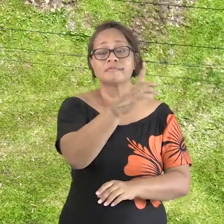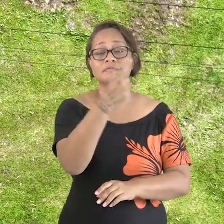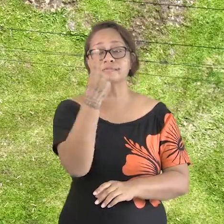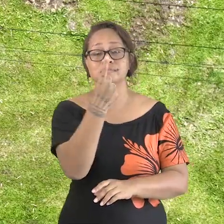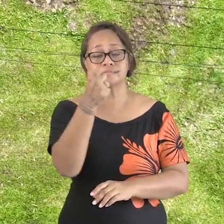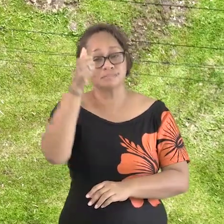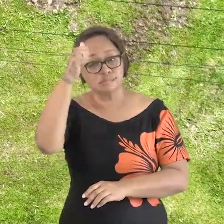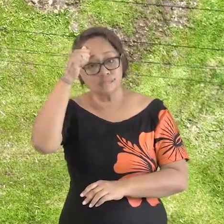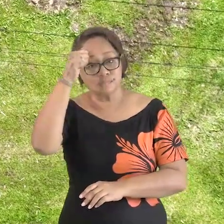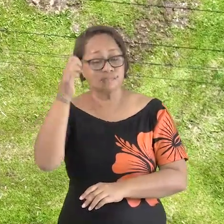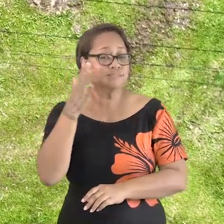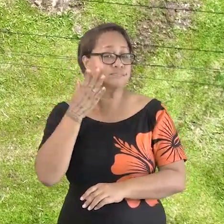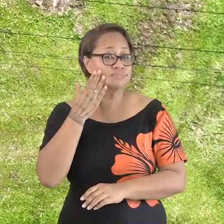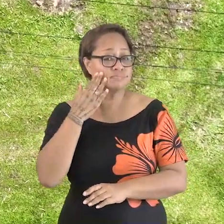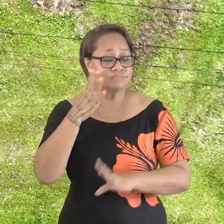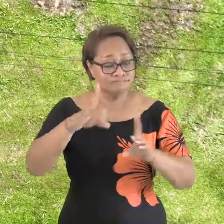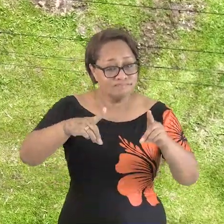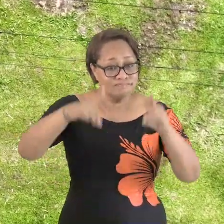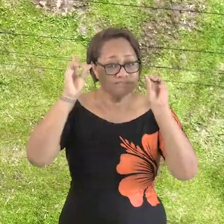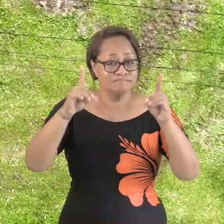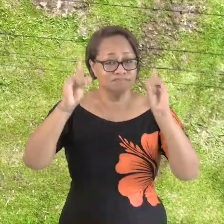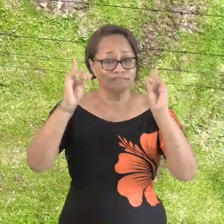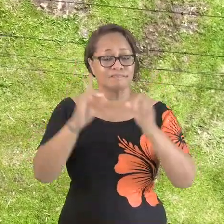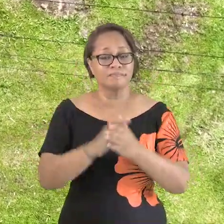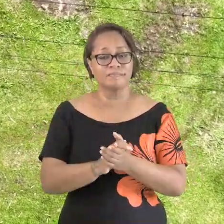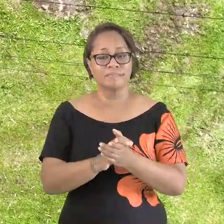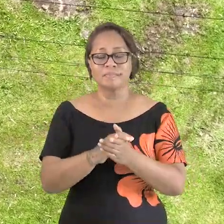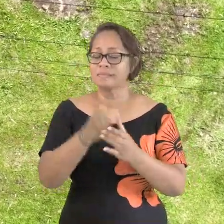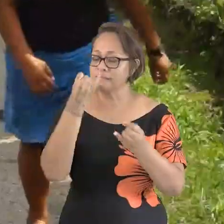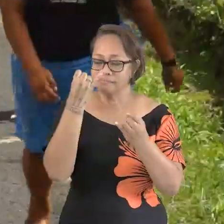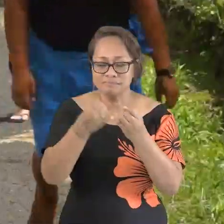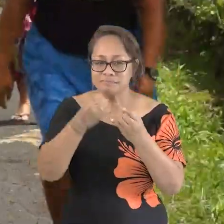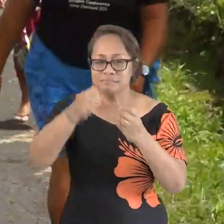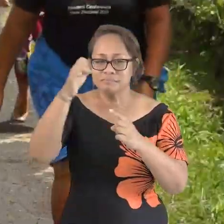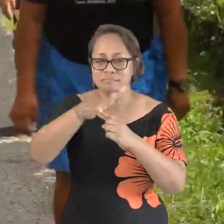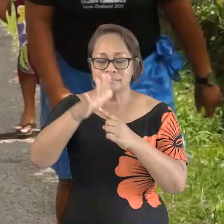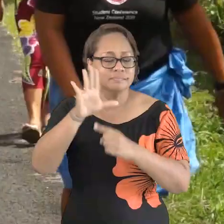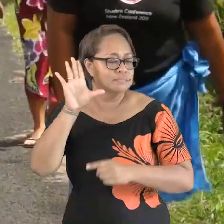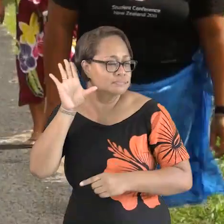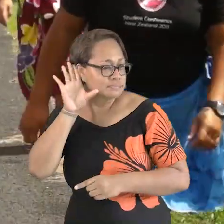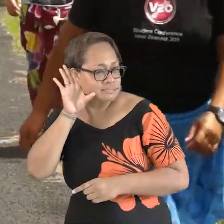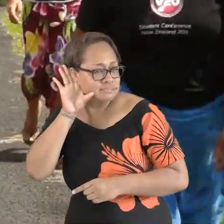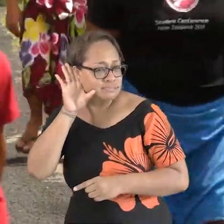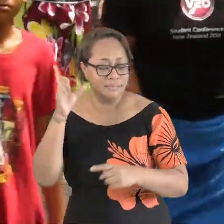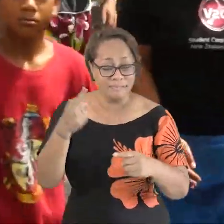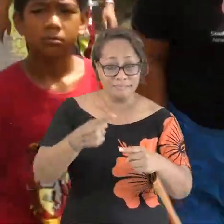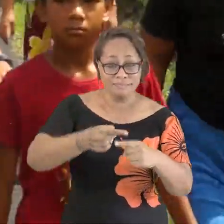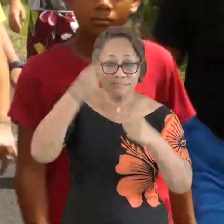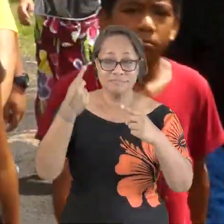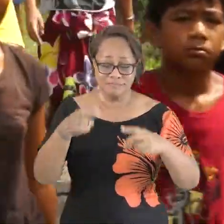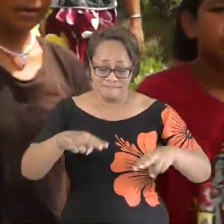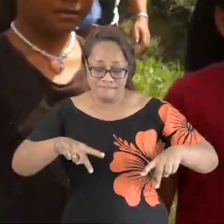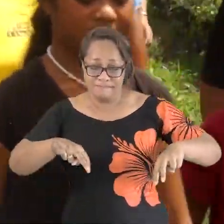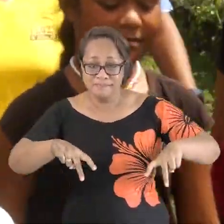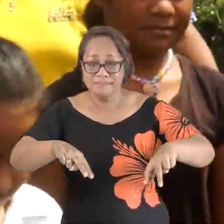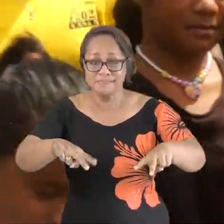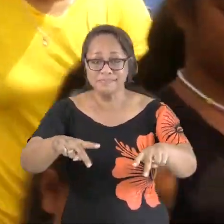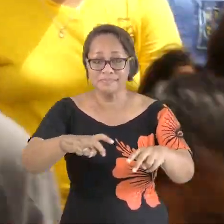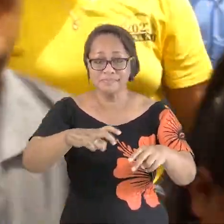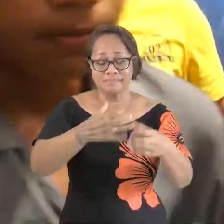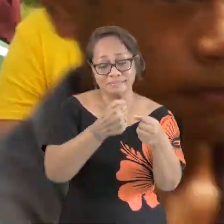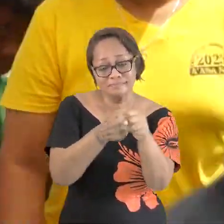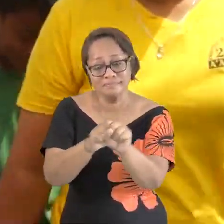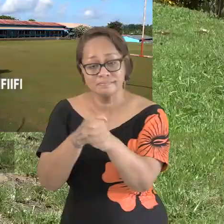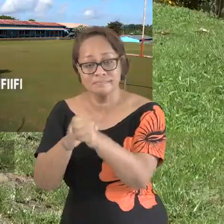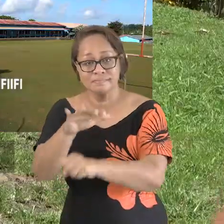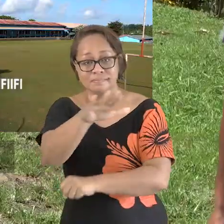yaile mamalu lautele Mo taimi o loo longa ma ta fenga titele Ta hua loo faa longa ma faa toptope atu ino foanga saonga le